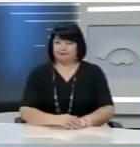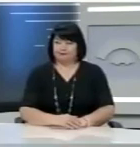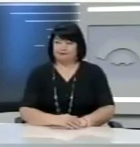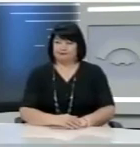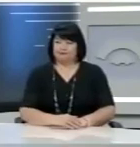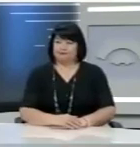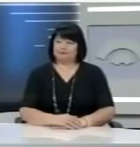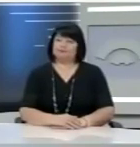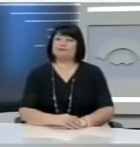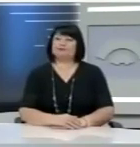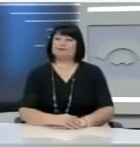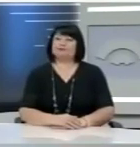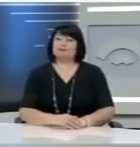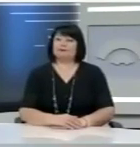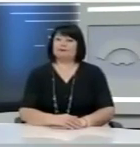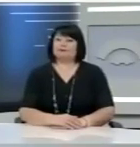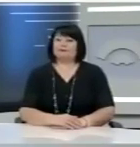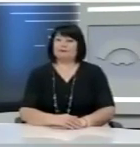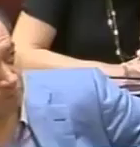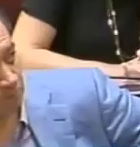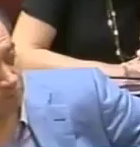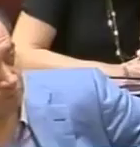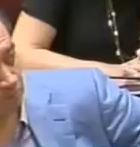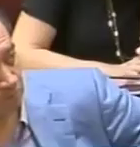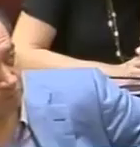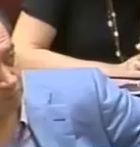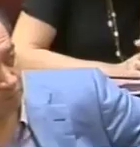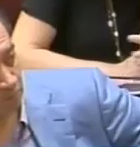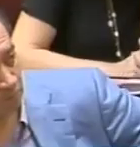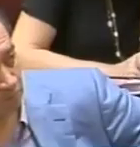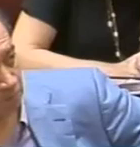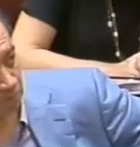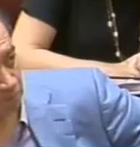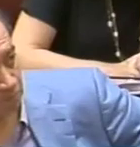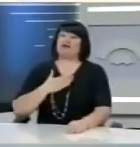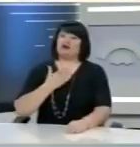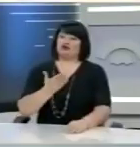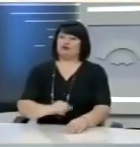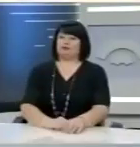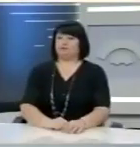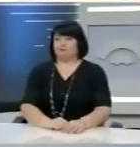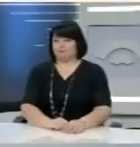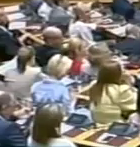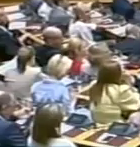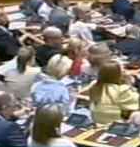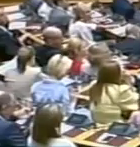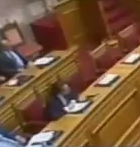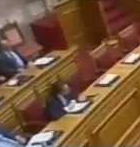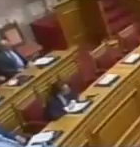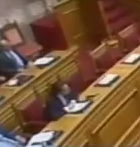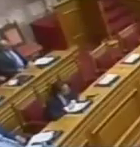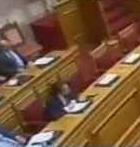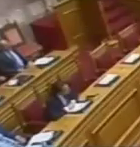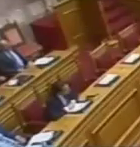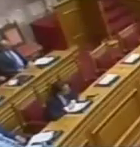να είναι συμπεριφορά που να δηλώνει στον πολίτη ότι ό,τι ισχύει για αυτόν, ισχύει και για μας. Αμέσως μετά την ομιλία Πολάκη, ο